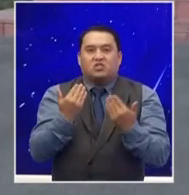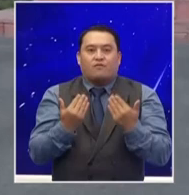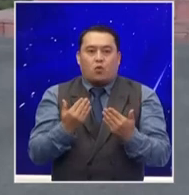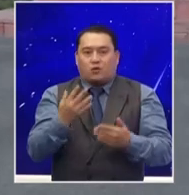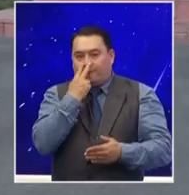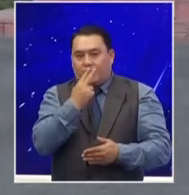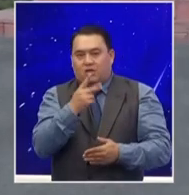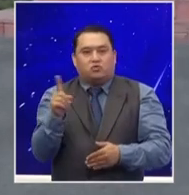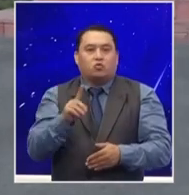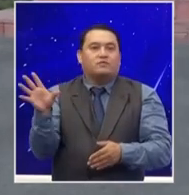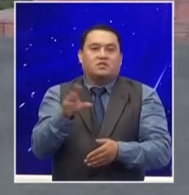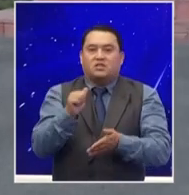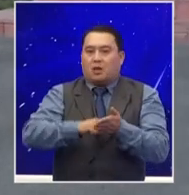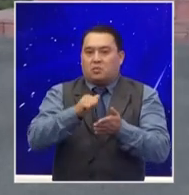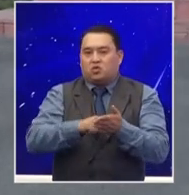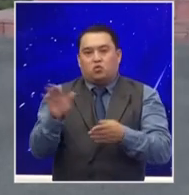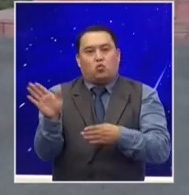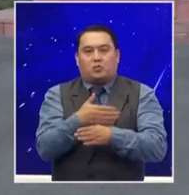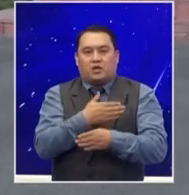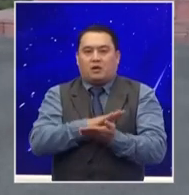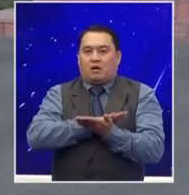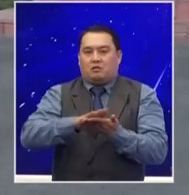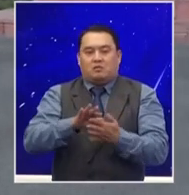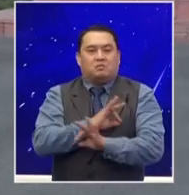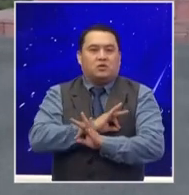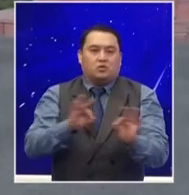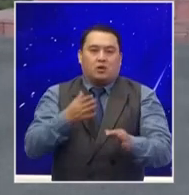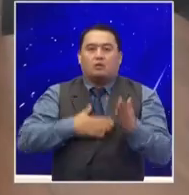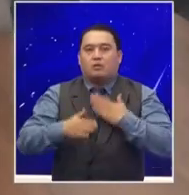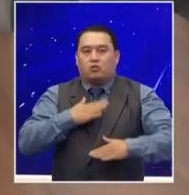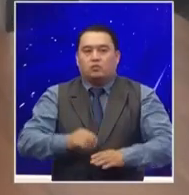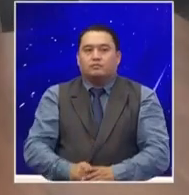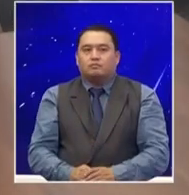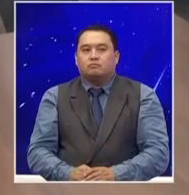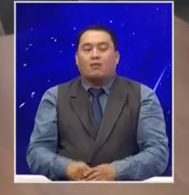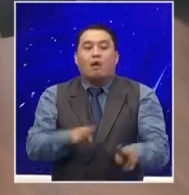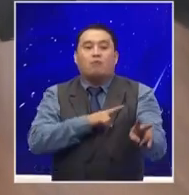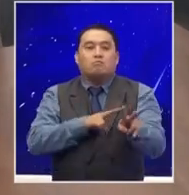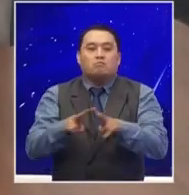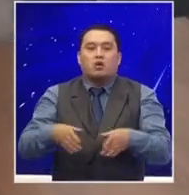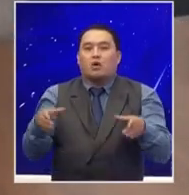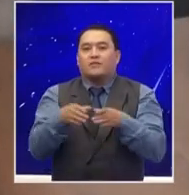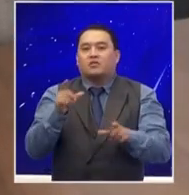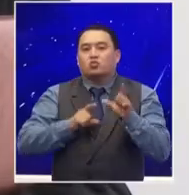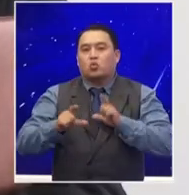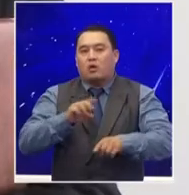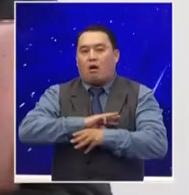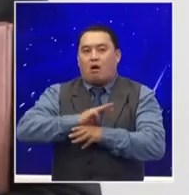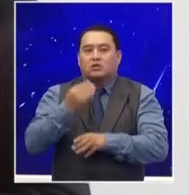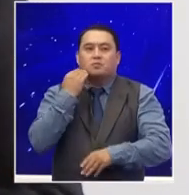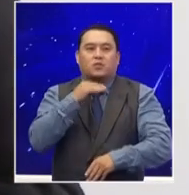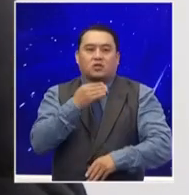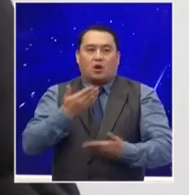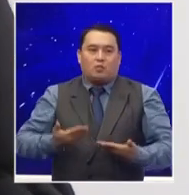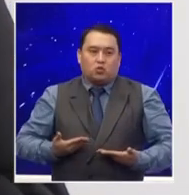как вы видите, все эти недостатки устранены. И это очень радует. Такой мониторинг студенческих общежитий обеспечит качественное